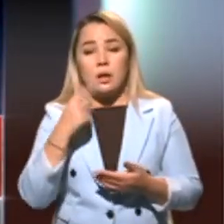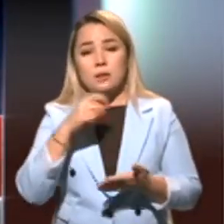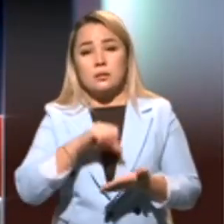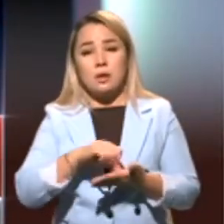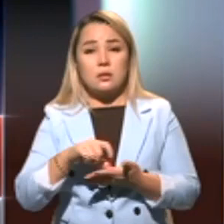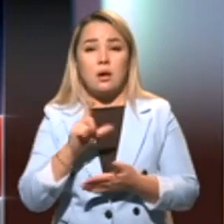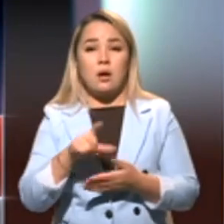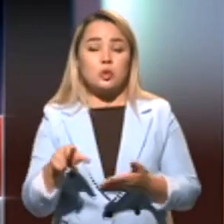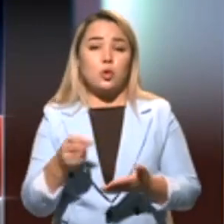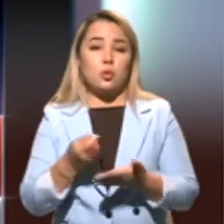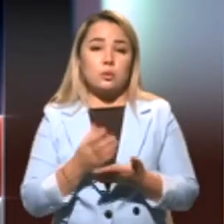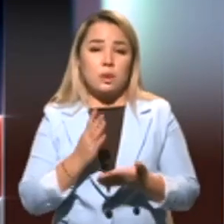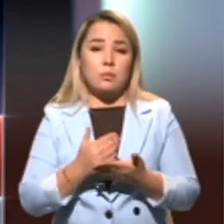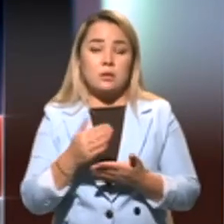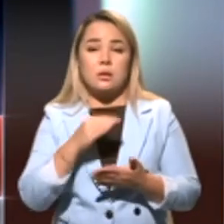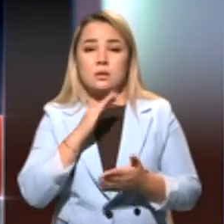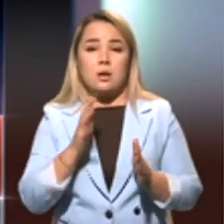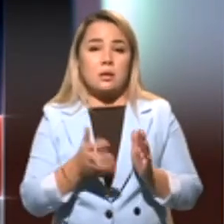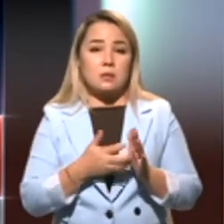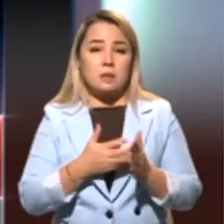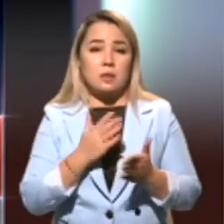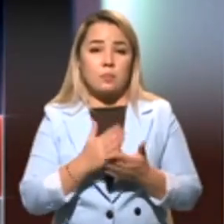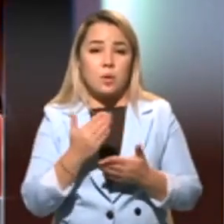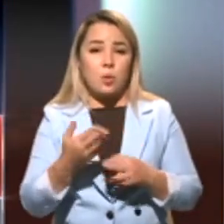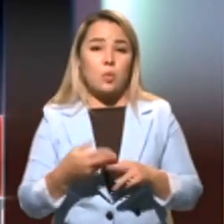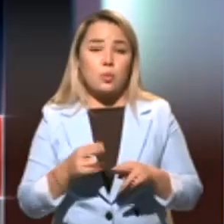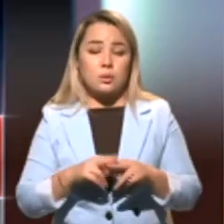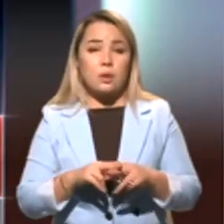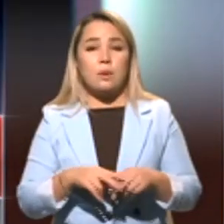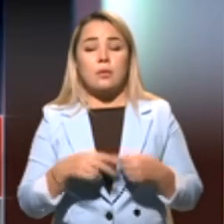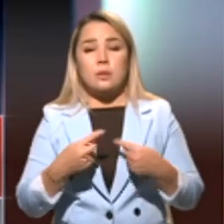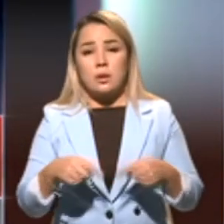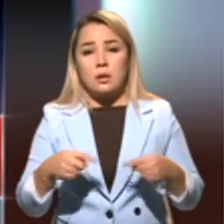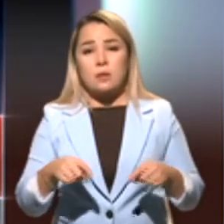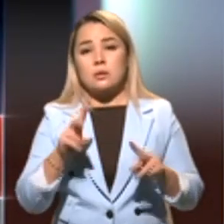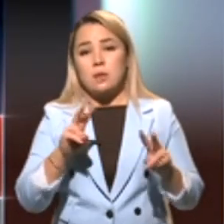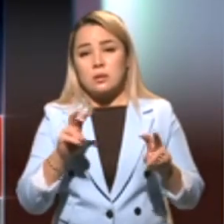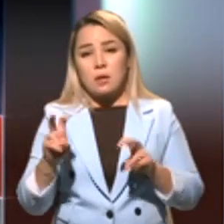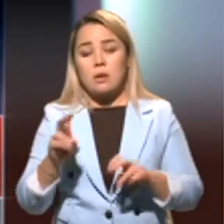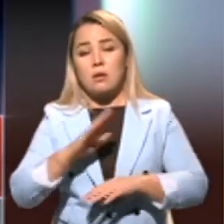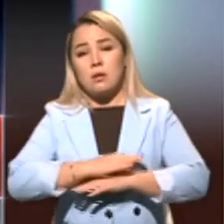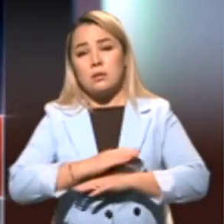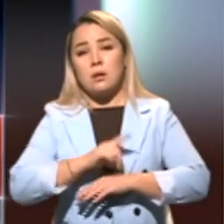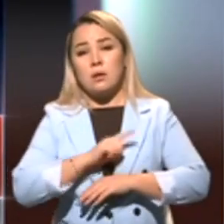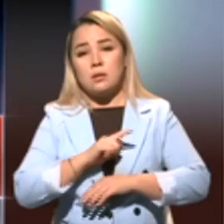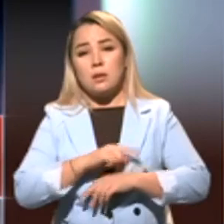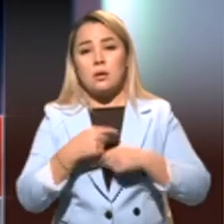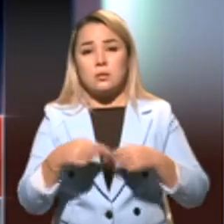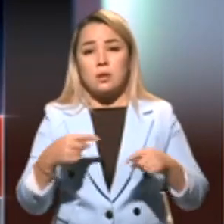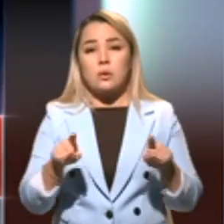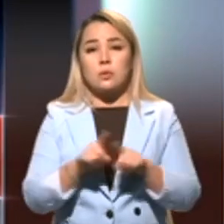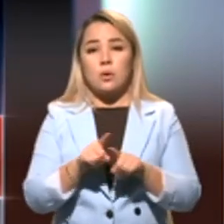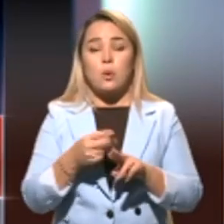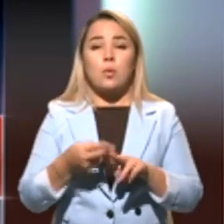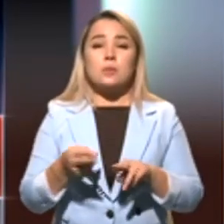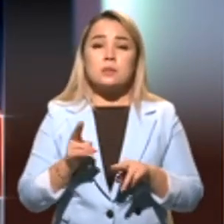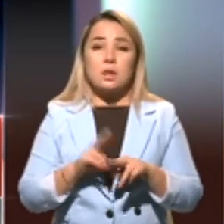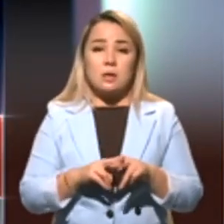болсын, адами құндылықта болсын, ода кемшіліктер болуы мүмкін ғой. Жаңадай ол бас кесерде жаңағы әрекеттерге де барып қалуы мүмкін. Енді